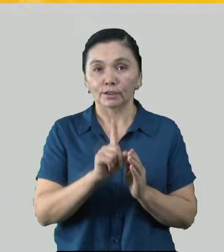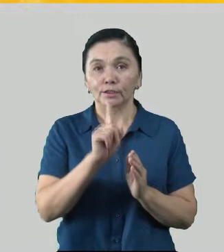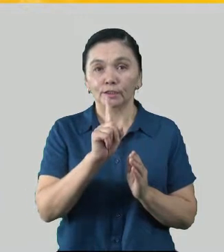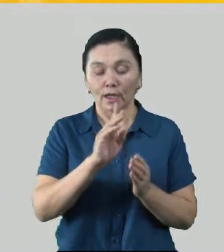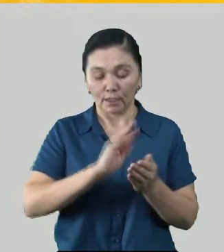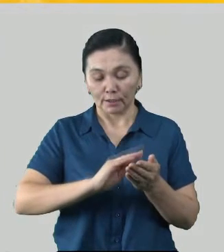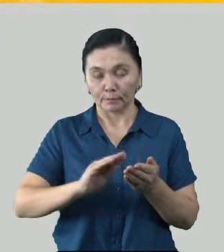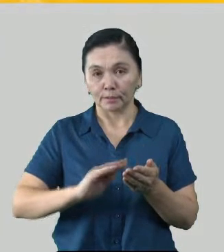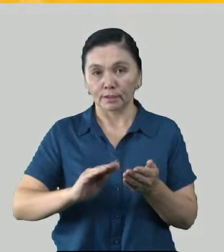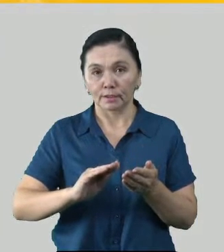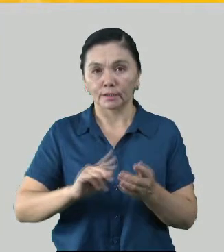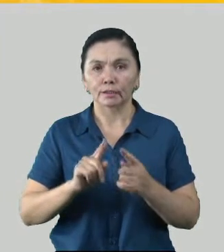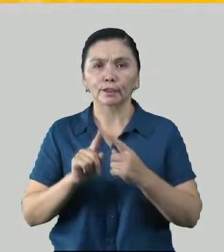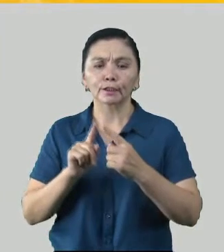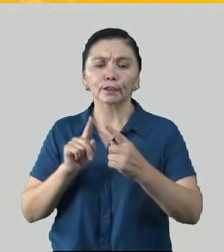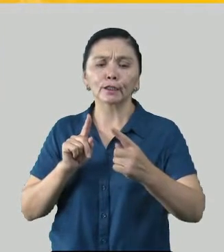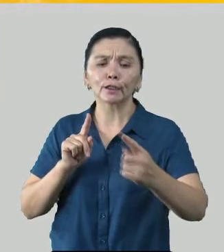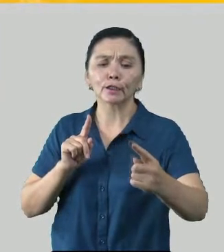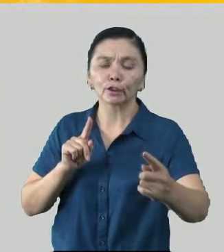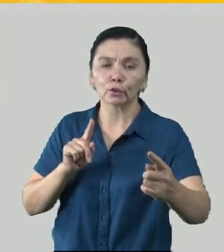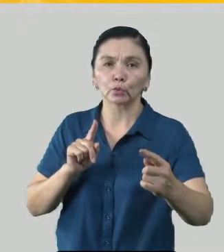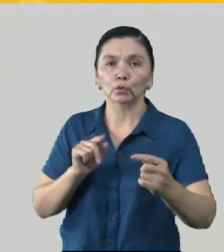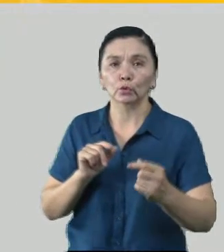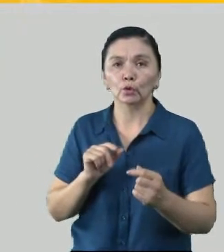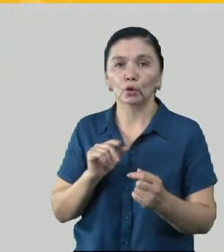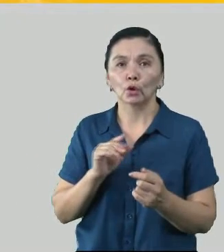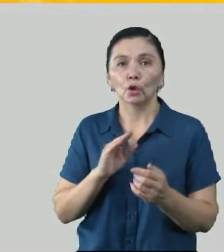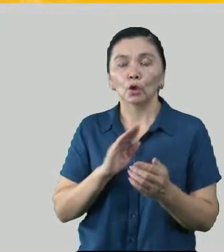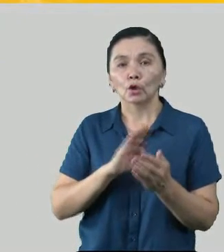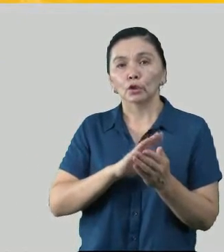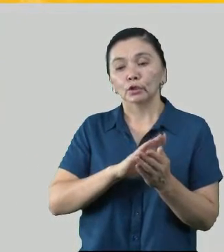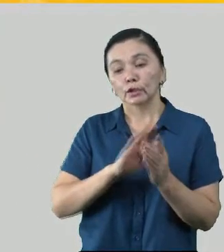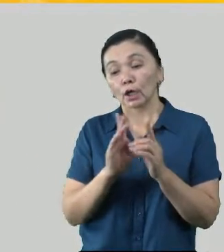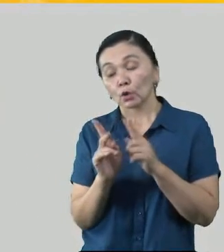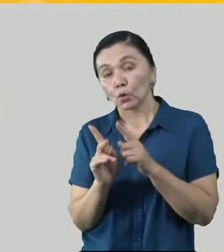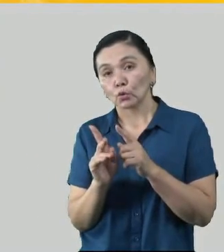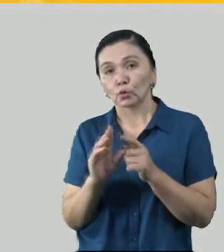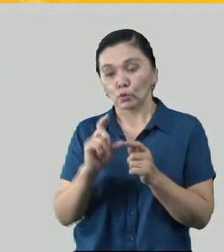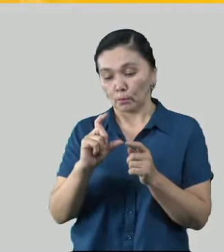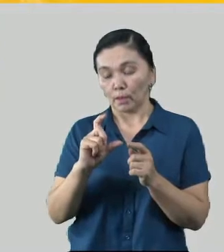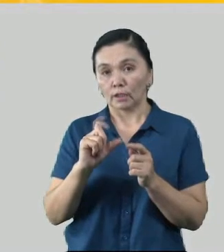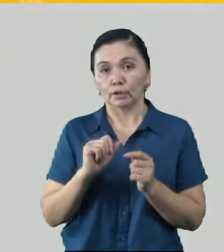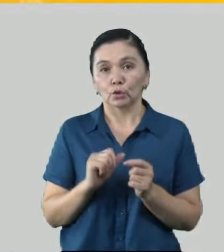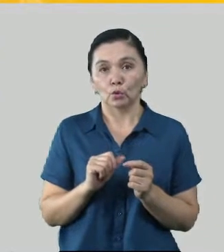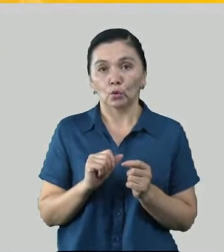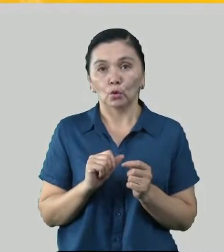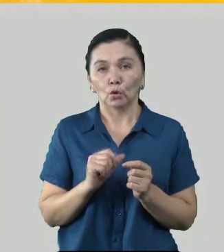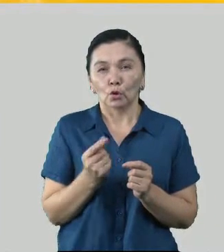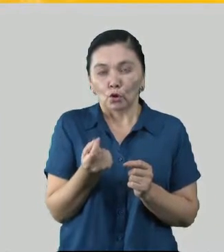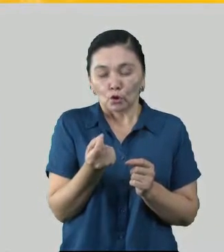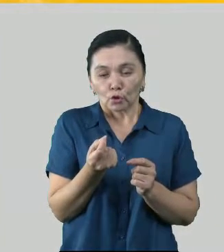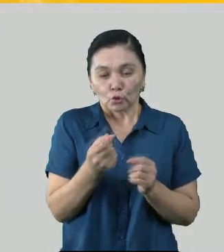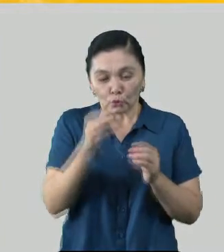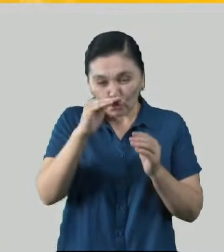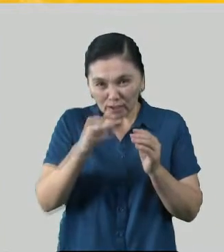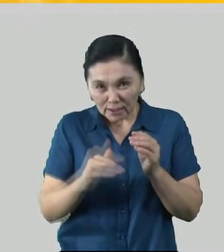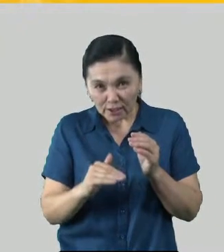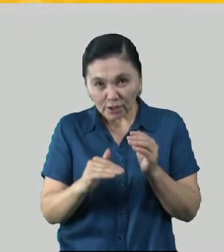Начинаем писать длинную наклонную палочку. Чуть